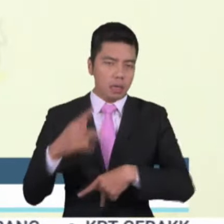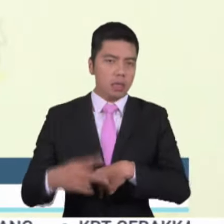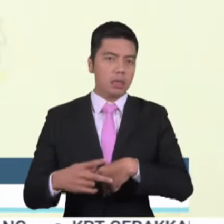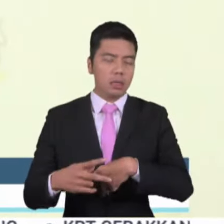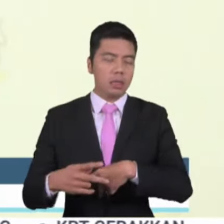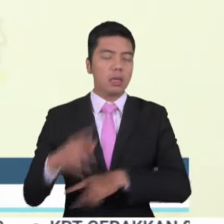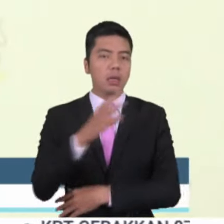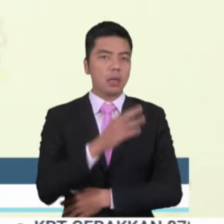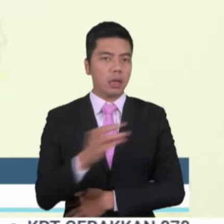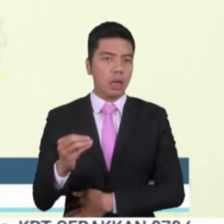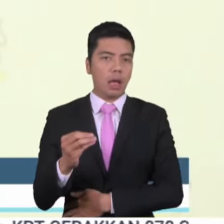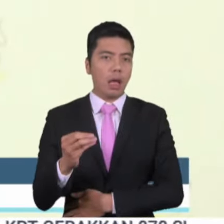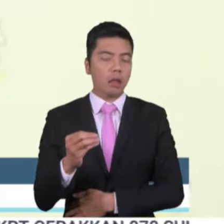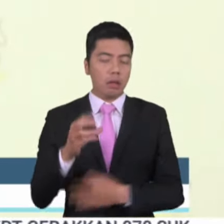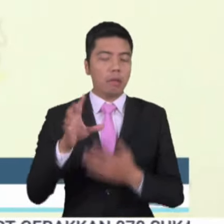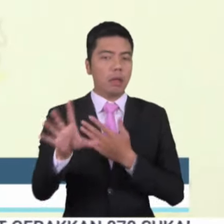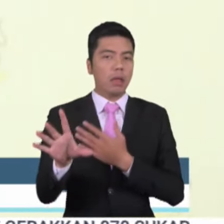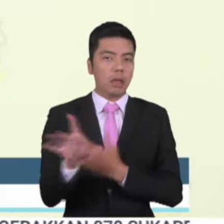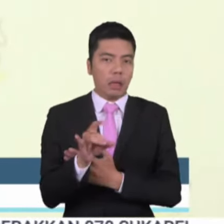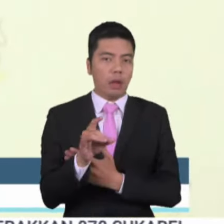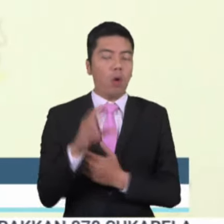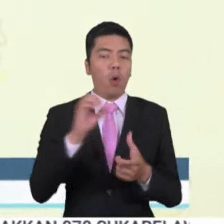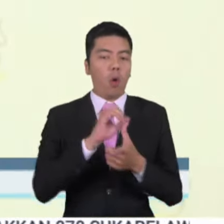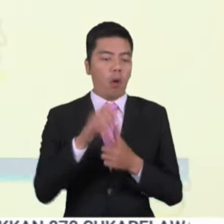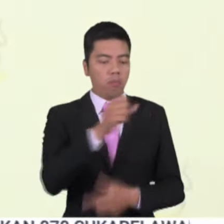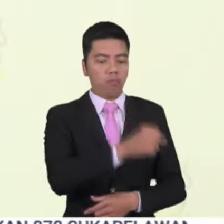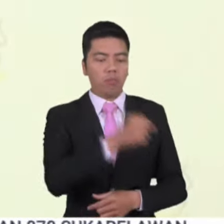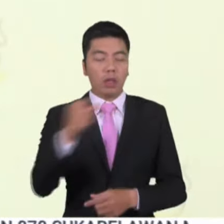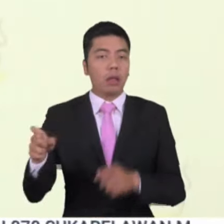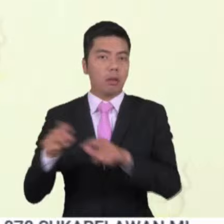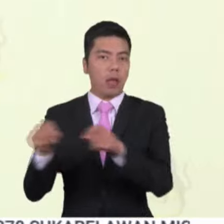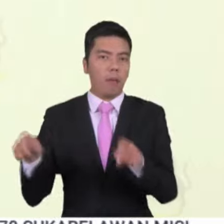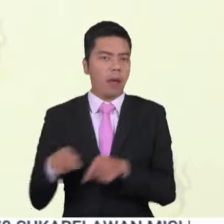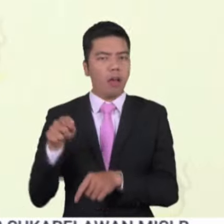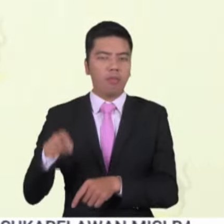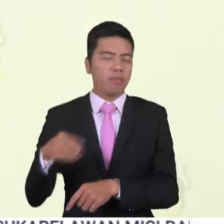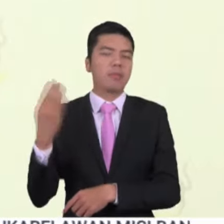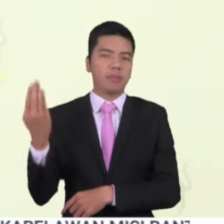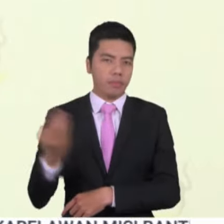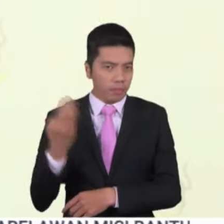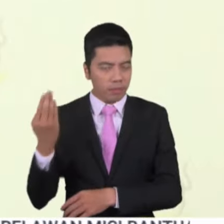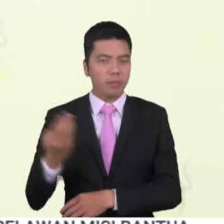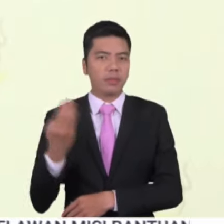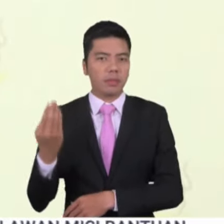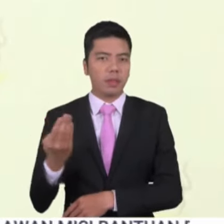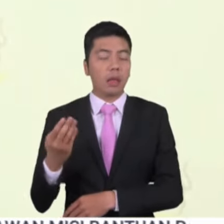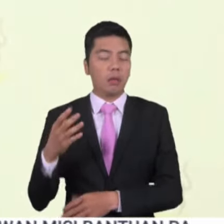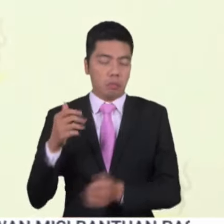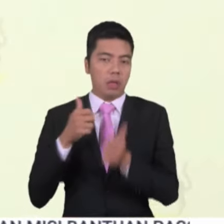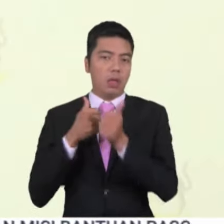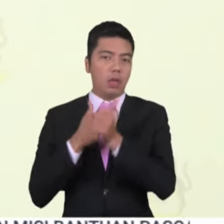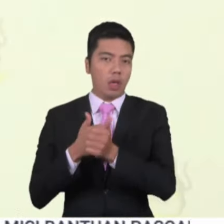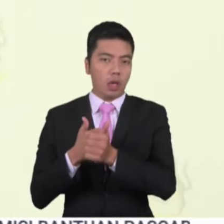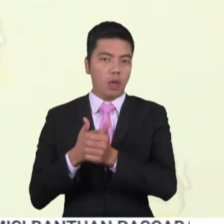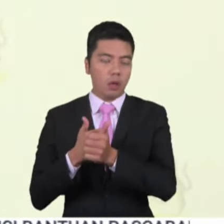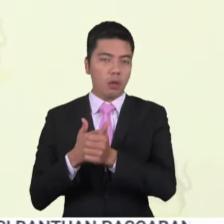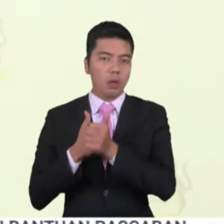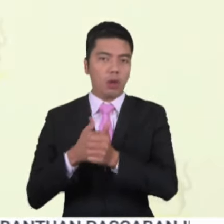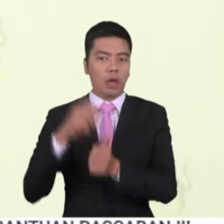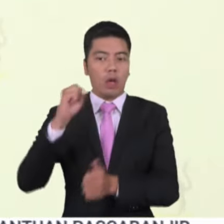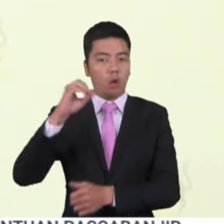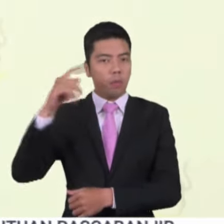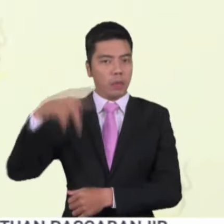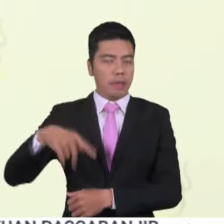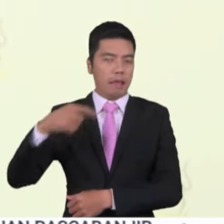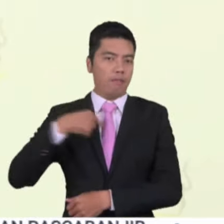prosesnya dan pelantikan dan juga penempatan adalah perkara yang biasa dan ia berpadukan proses yang saya